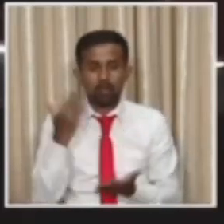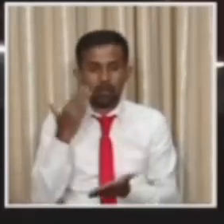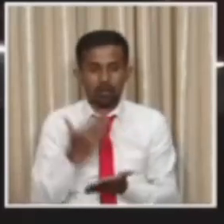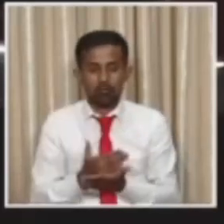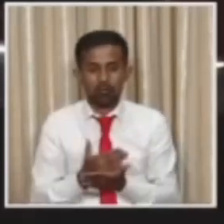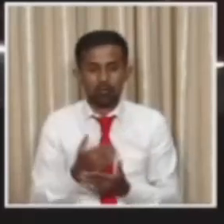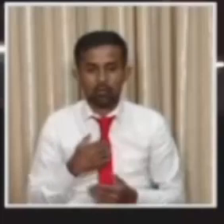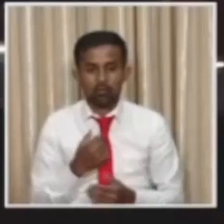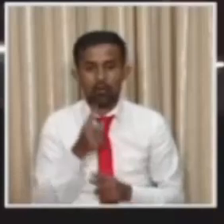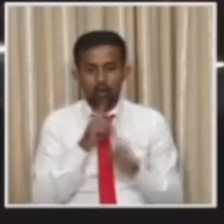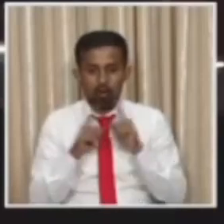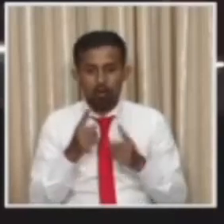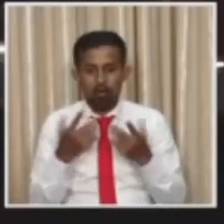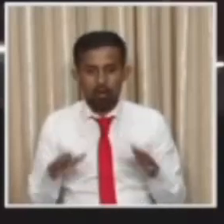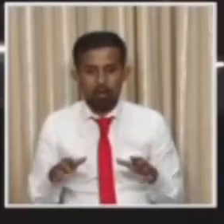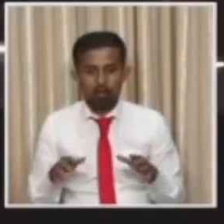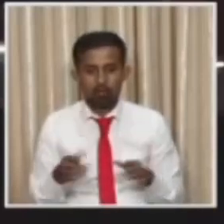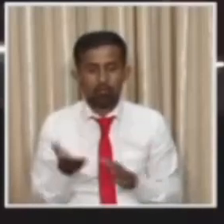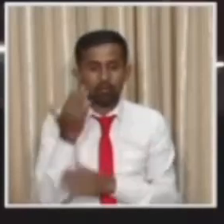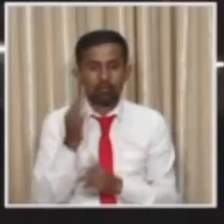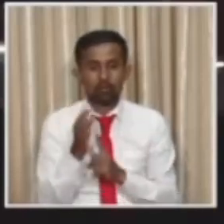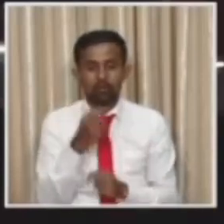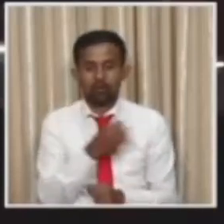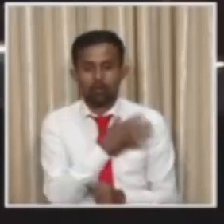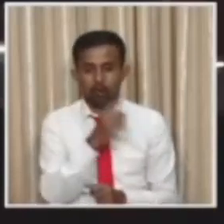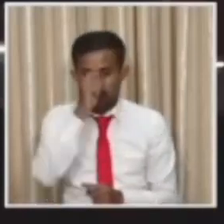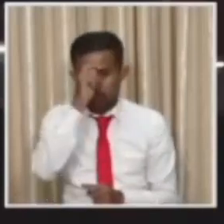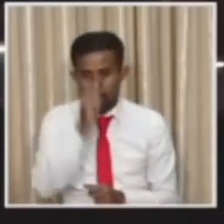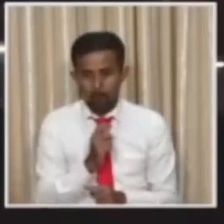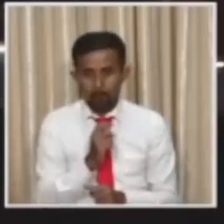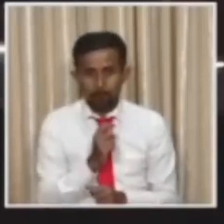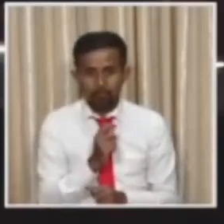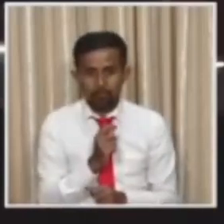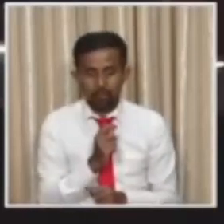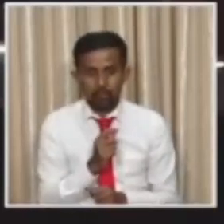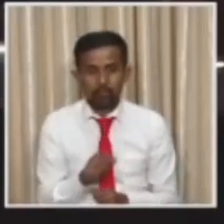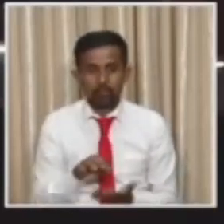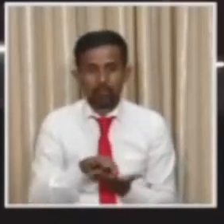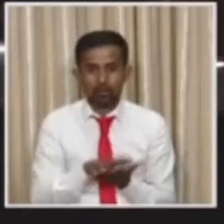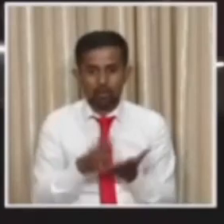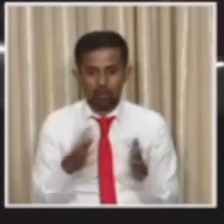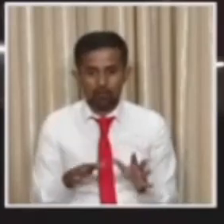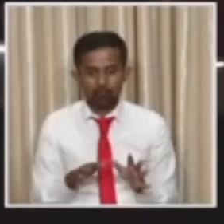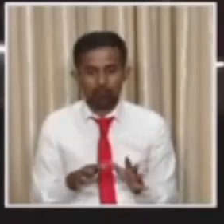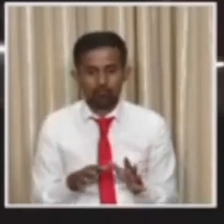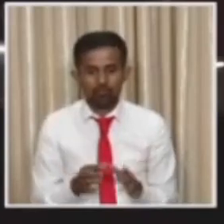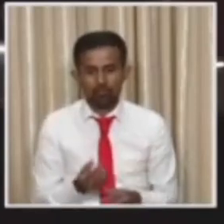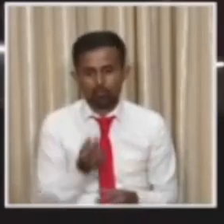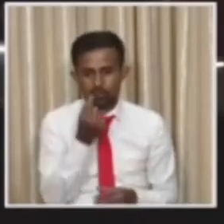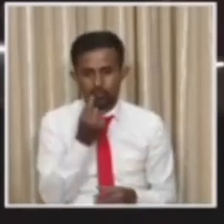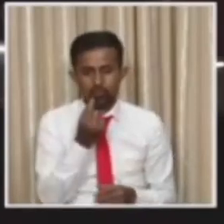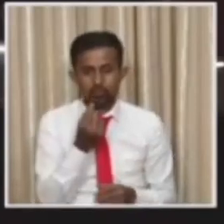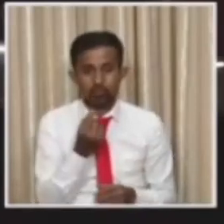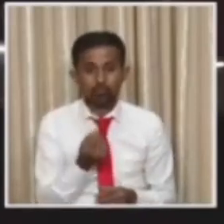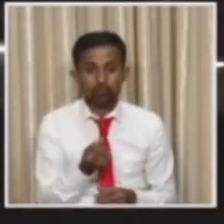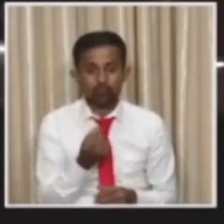එක අපි කතා කරා. කතා කරා මේ එකට හිටපු ජනාධිපති ගෝඨාභය රාජපක්ෂ මහත්මයා. ඉතුමා ඒකට තීරණයක් ගත්තා. තීරණයක් ගත්තම එතන පොඩි ගෙනල්ලා